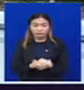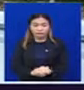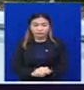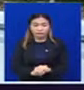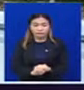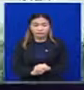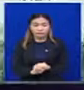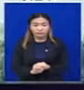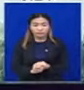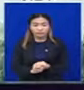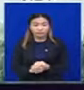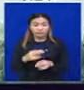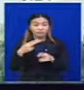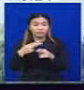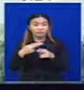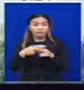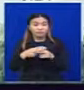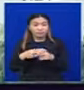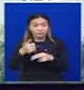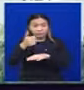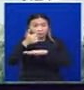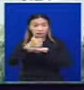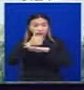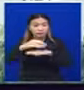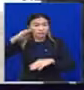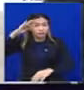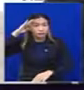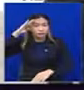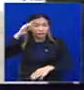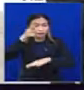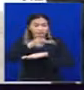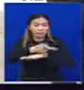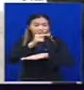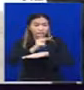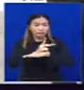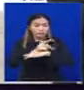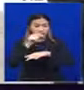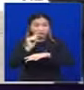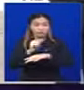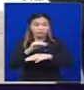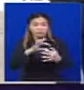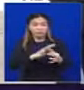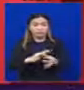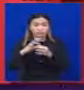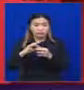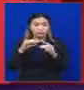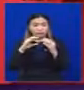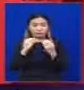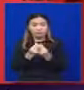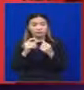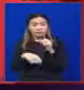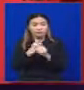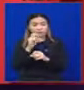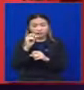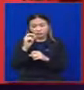พลเอกเฉลิมชัยสิทธิศาสตร์ผู้ช่วยผู้บัญชาการทหารบกเป็นประธานวันสถาปนากรมสื่อสารทหารบกครบรอบ92ปีพ